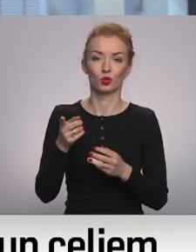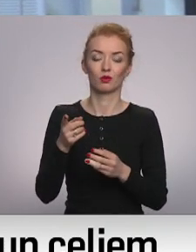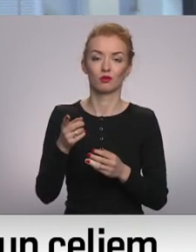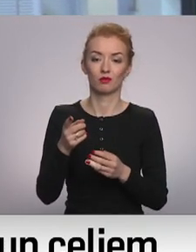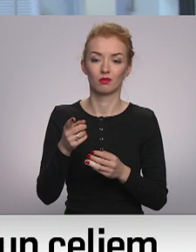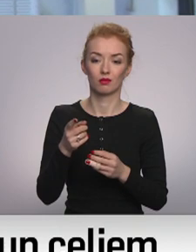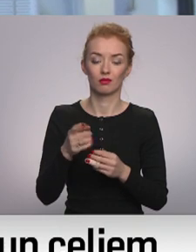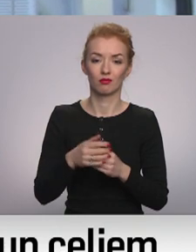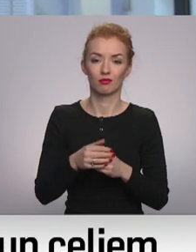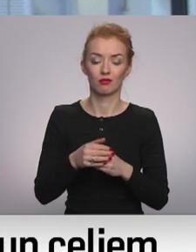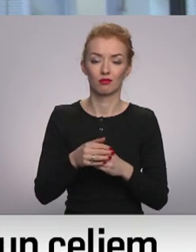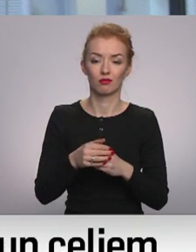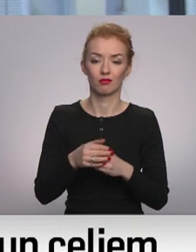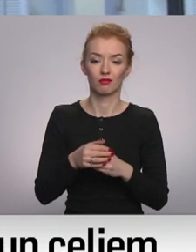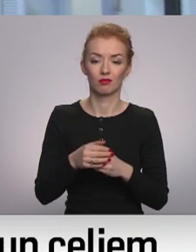ar kaut kādiem